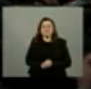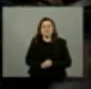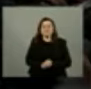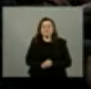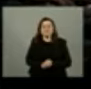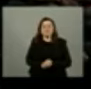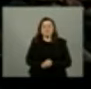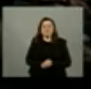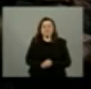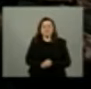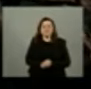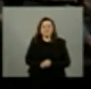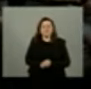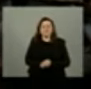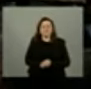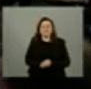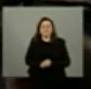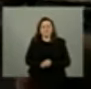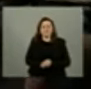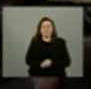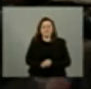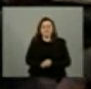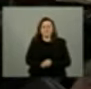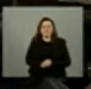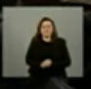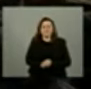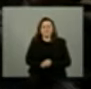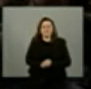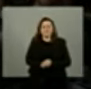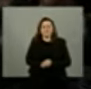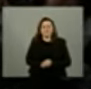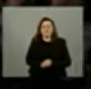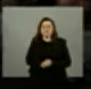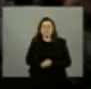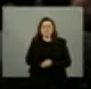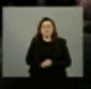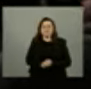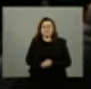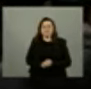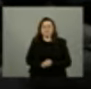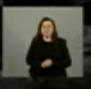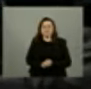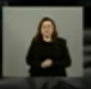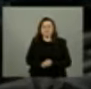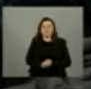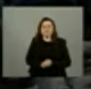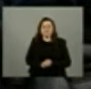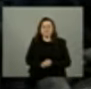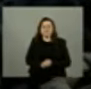θα μπορούσε να είναι συνέδριο αρχών θέσεων, δεν ξέρω πώς το είχαν οριοθετήσει, θα είναι ένα συνέδριο όπου